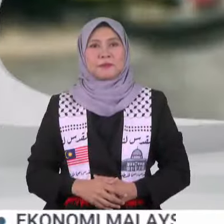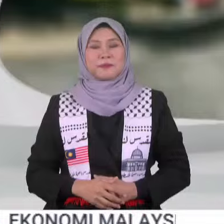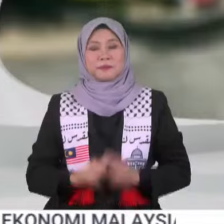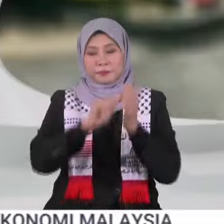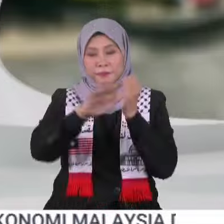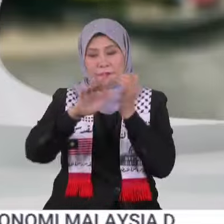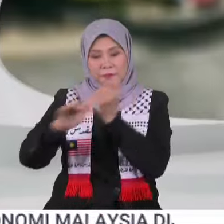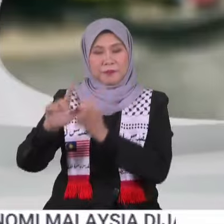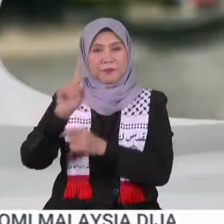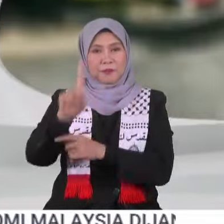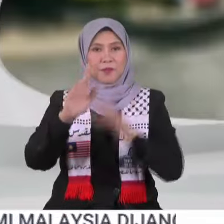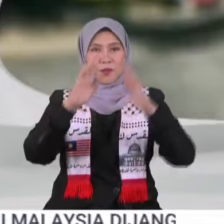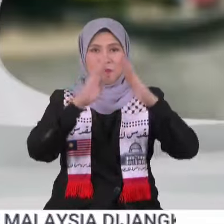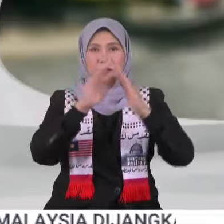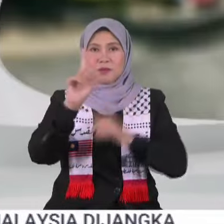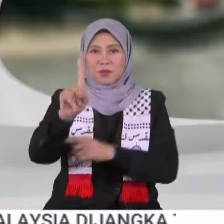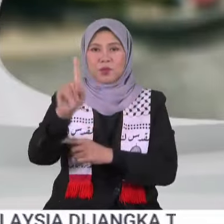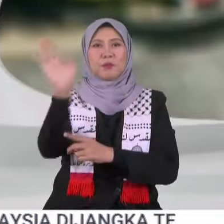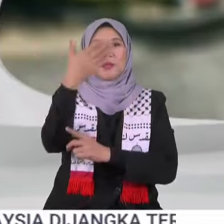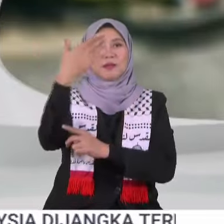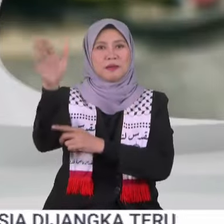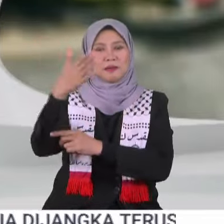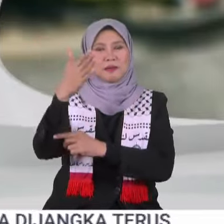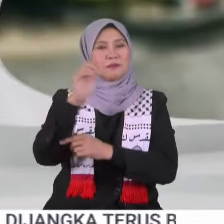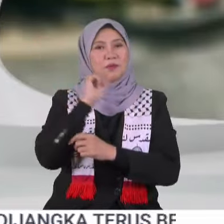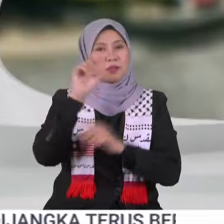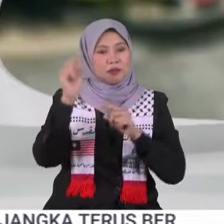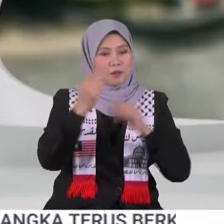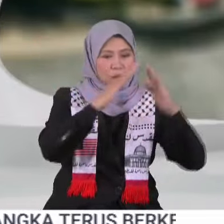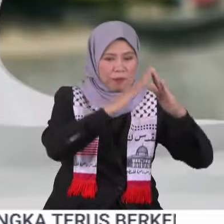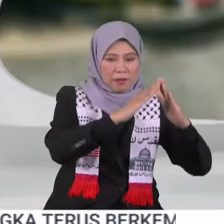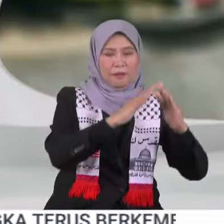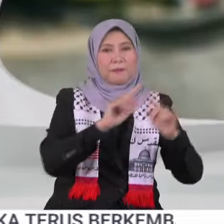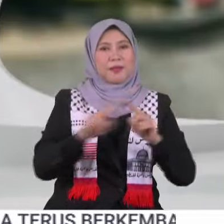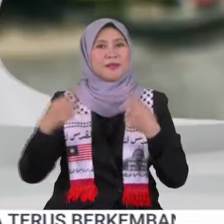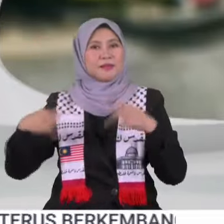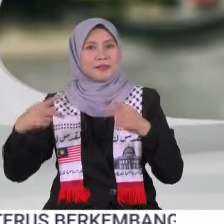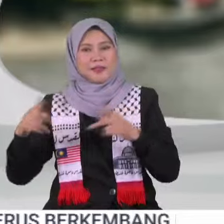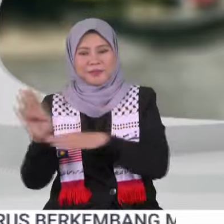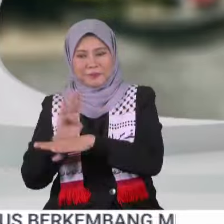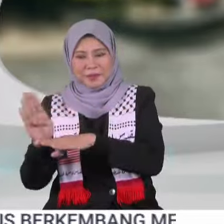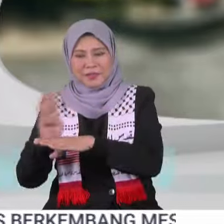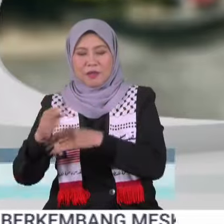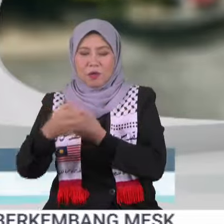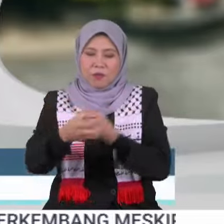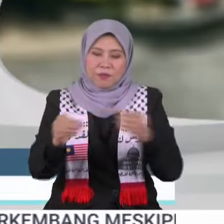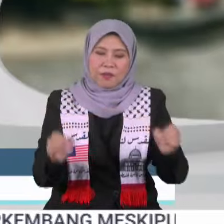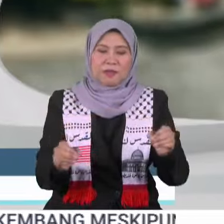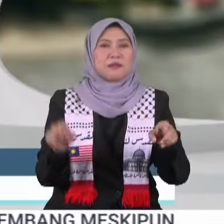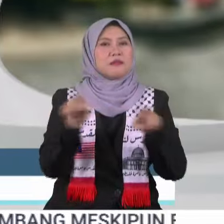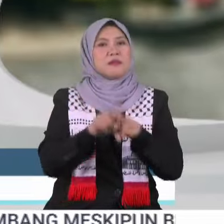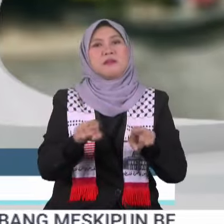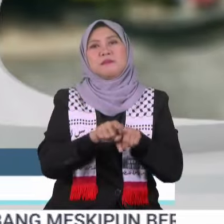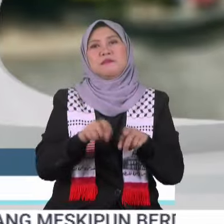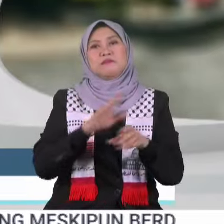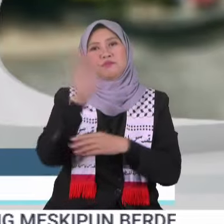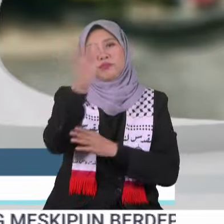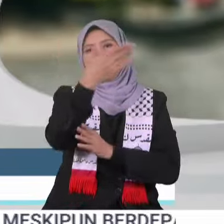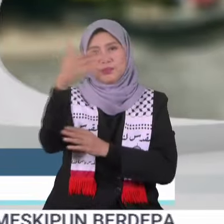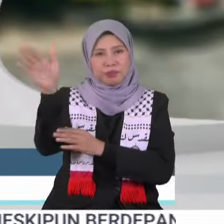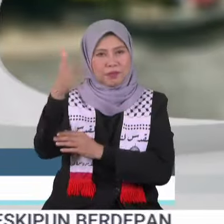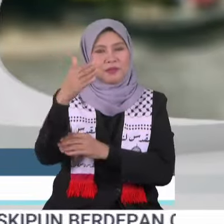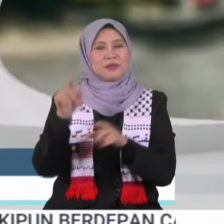Kempen Satu Rumah Satu Jalur Gemilang bukan hanya tertumpu di kediaman penduduk sahaja, malahan premis perniagaan serta pejabat harus sama turut serta.